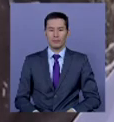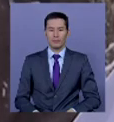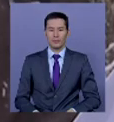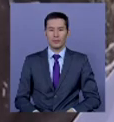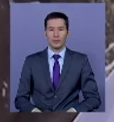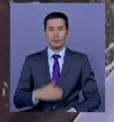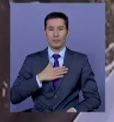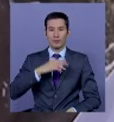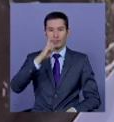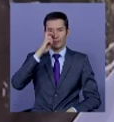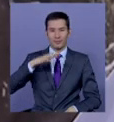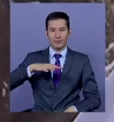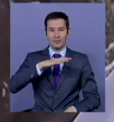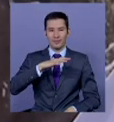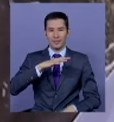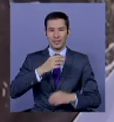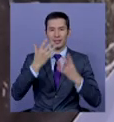Еліміздің тәуелсіздік алғаннан кейін